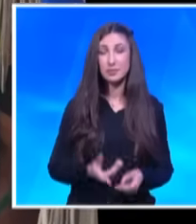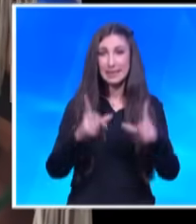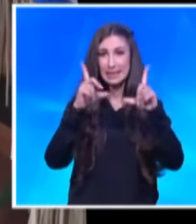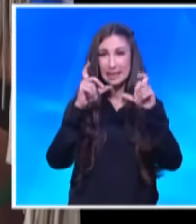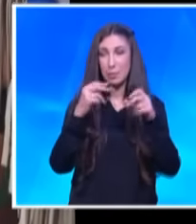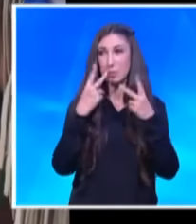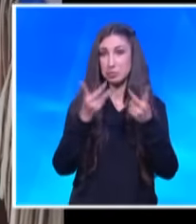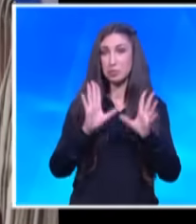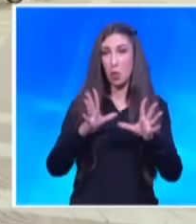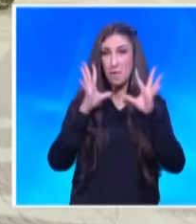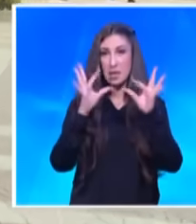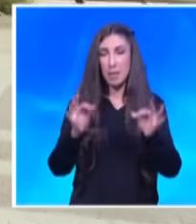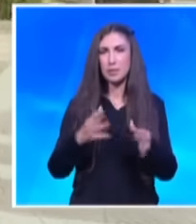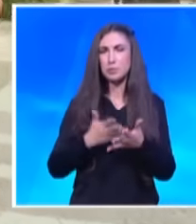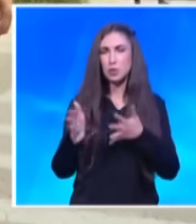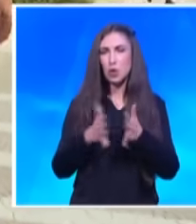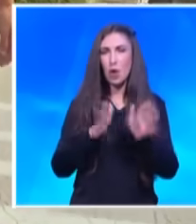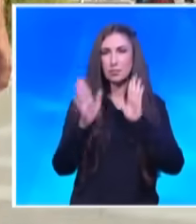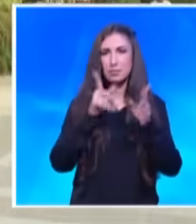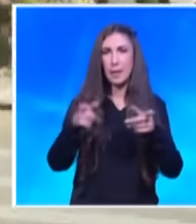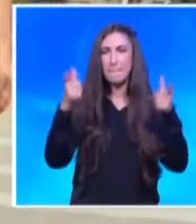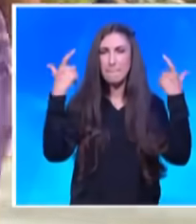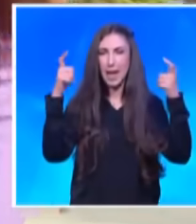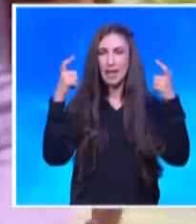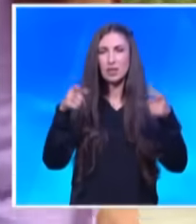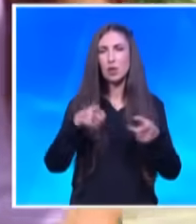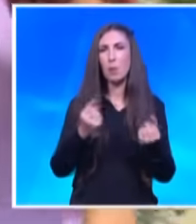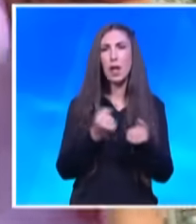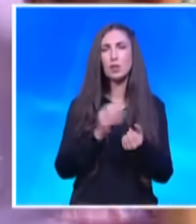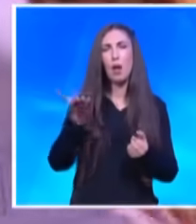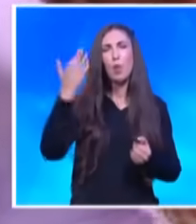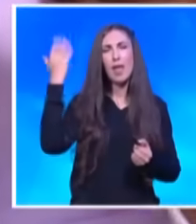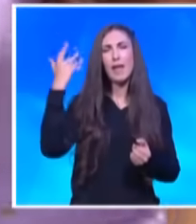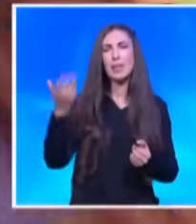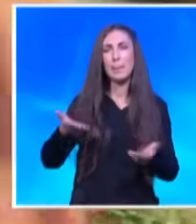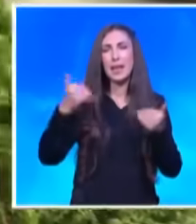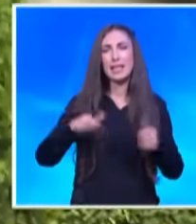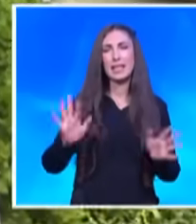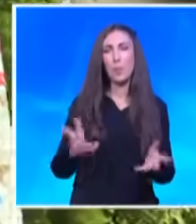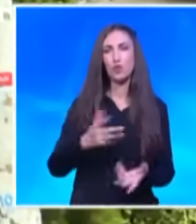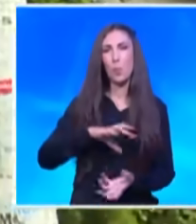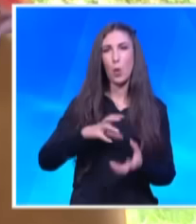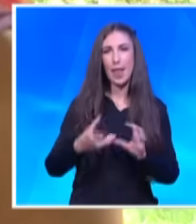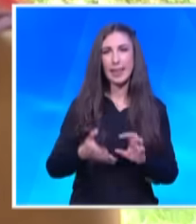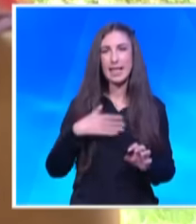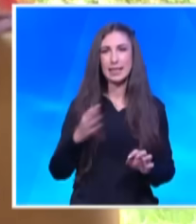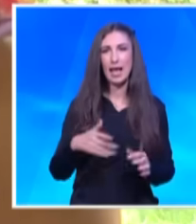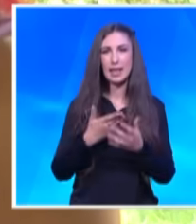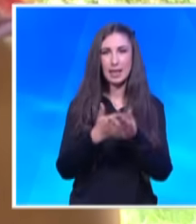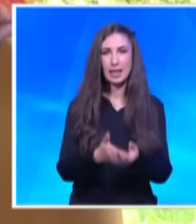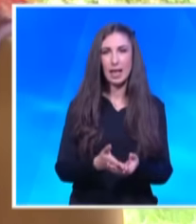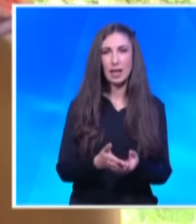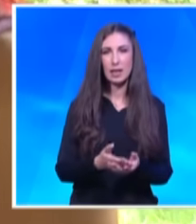Снимките привлекли интереса на хиляди в мрежата са от Мексико и са заснети далеч преди Мария да се заеме с политика и да се кандидатира.